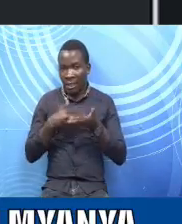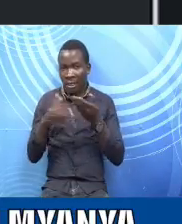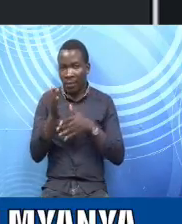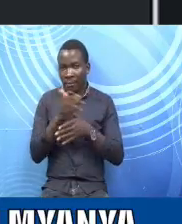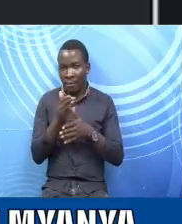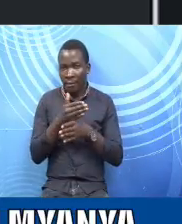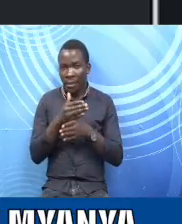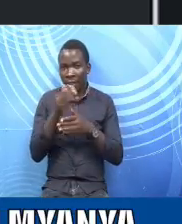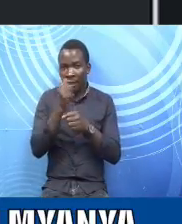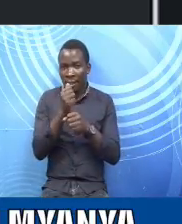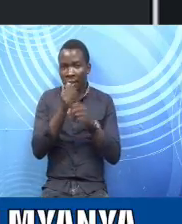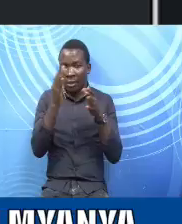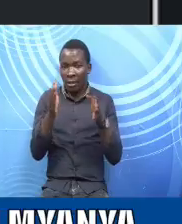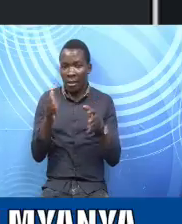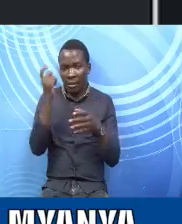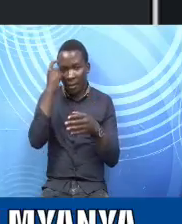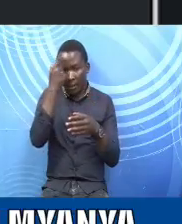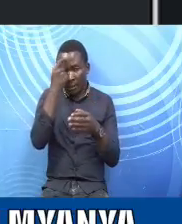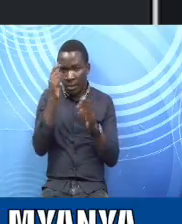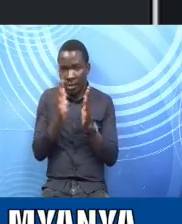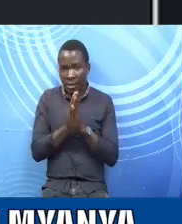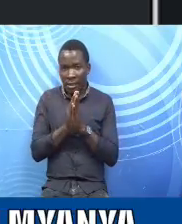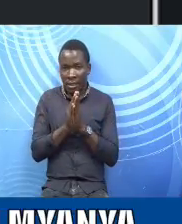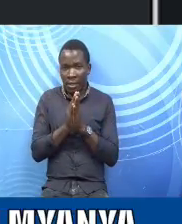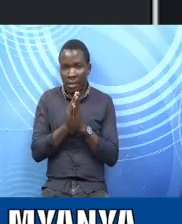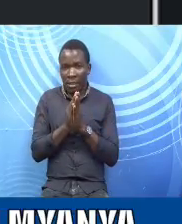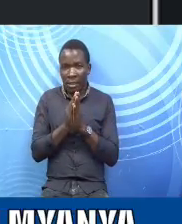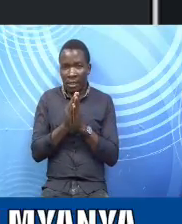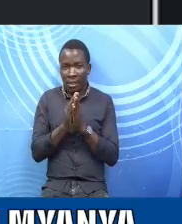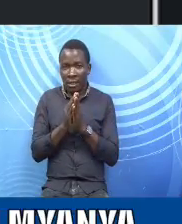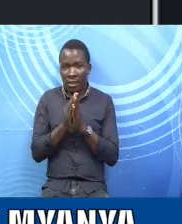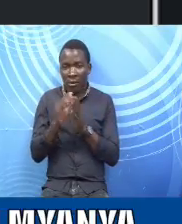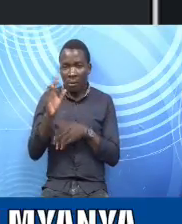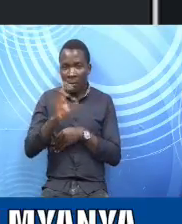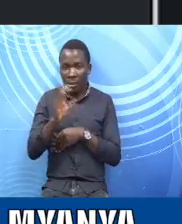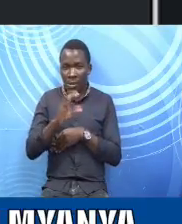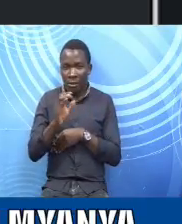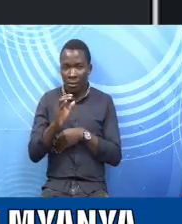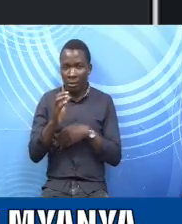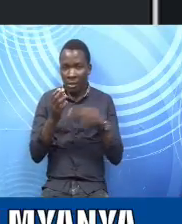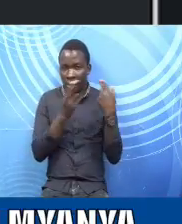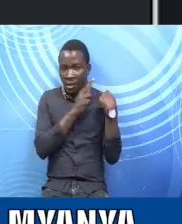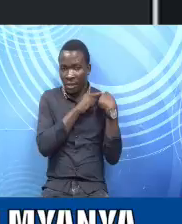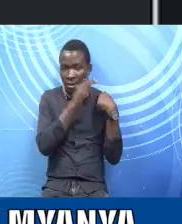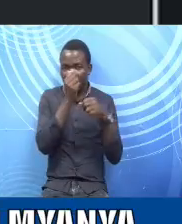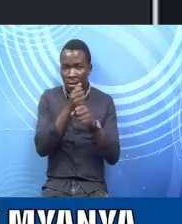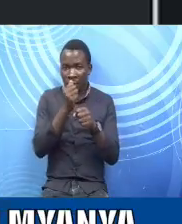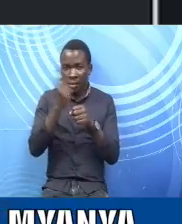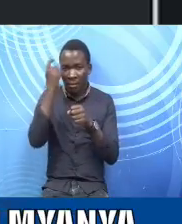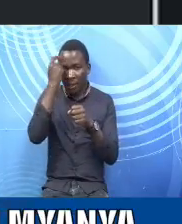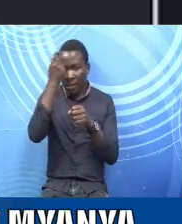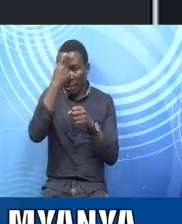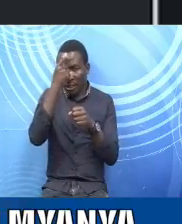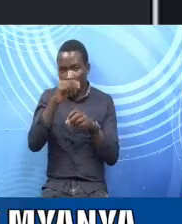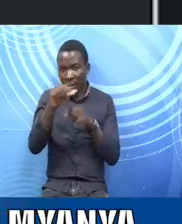y'abakozi ba leta ndetse na minisiteri na komisiyo ishinzwe abakozi ikijyanye